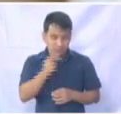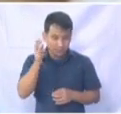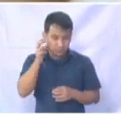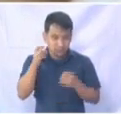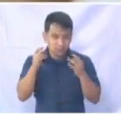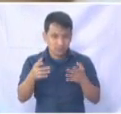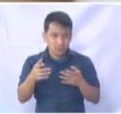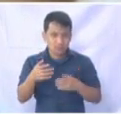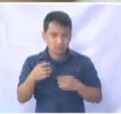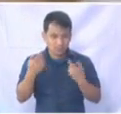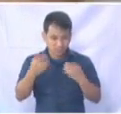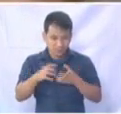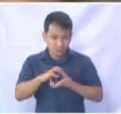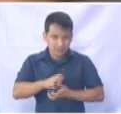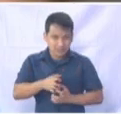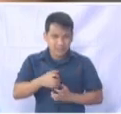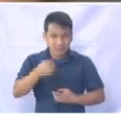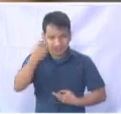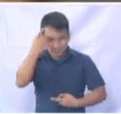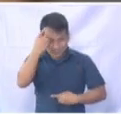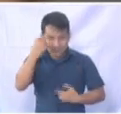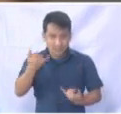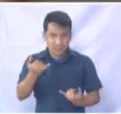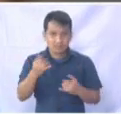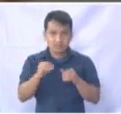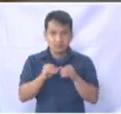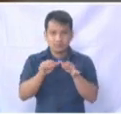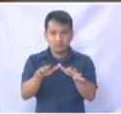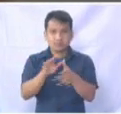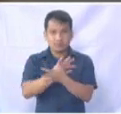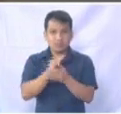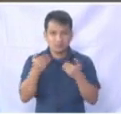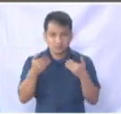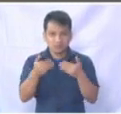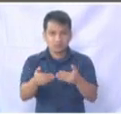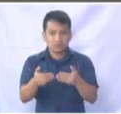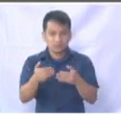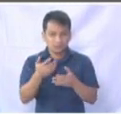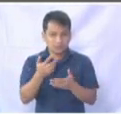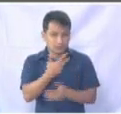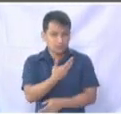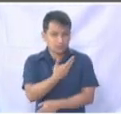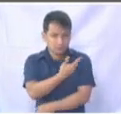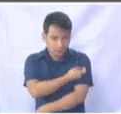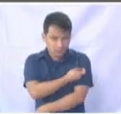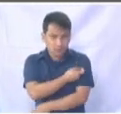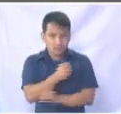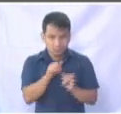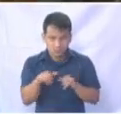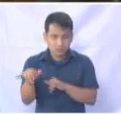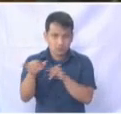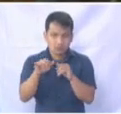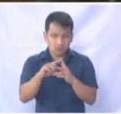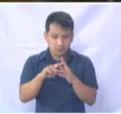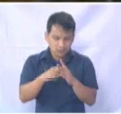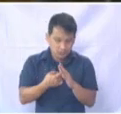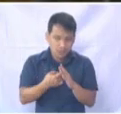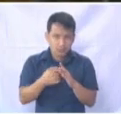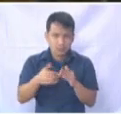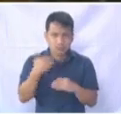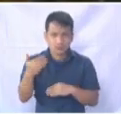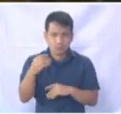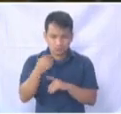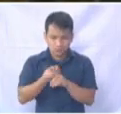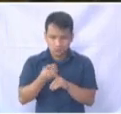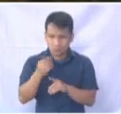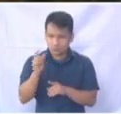matinding diarrhea. Kaya kahit may COVID-19 pandemic, tuloy ang nationwide immunization na magsisimula sa October 26